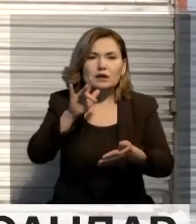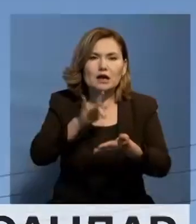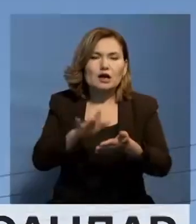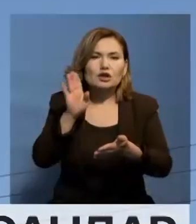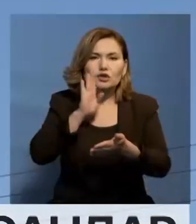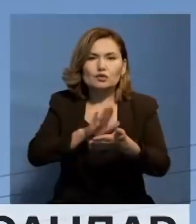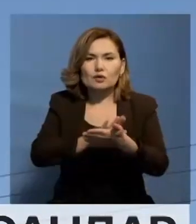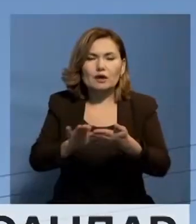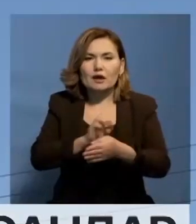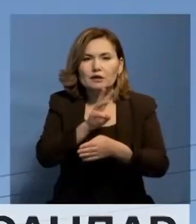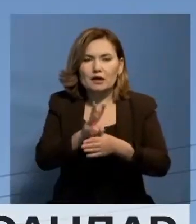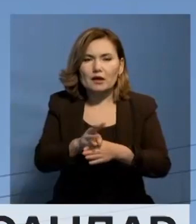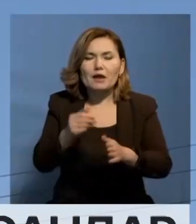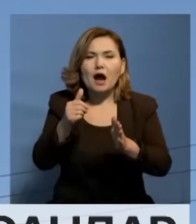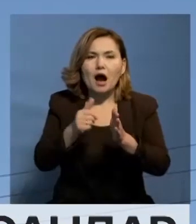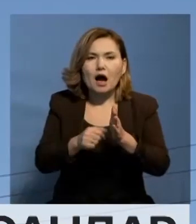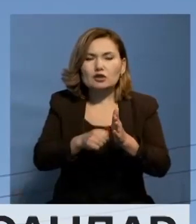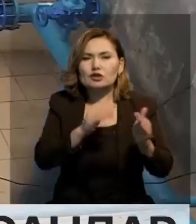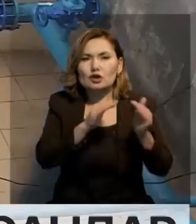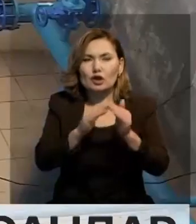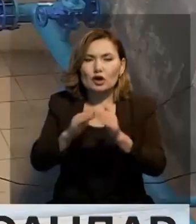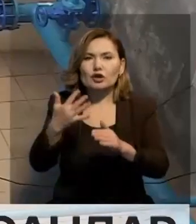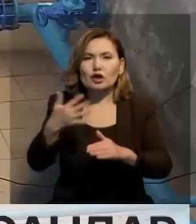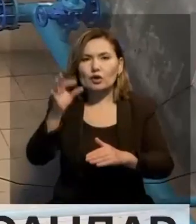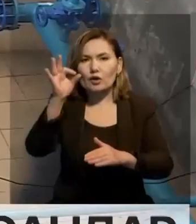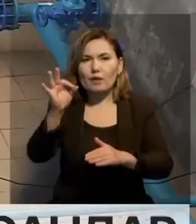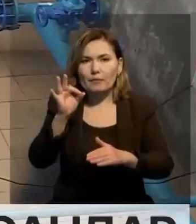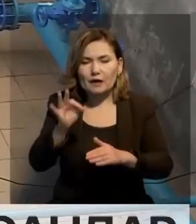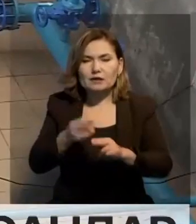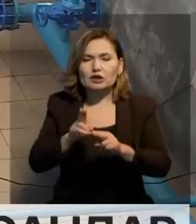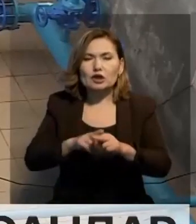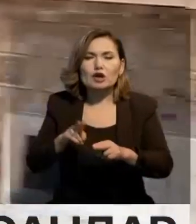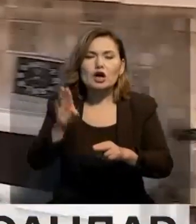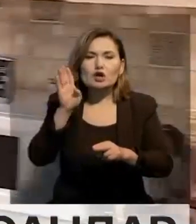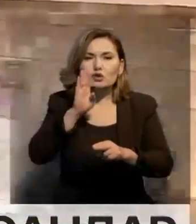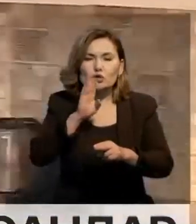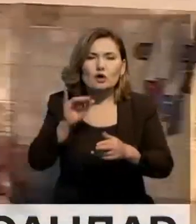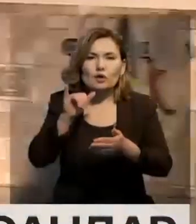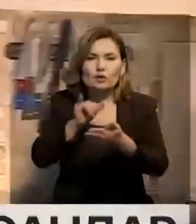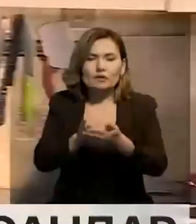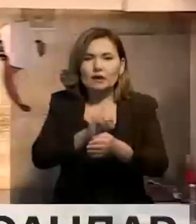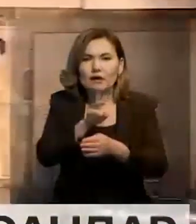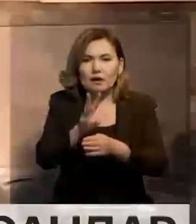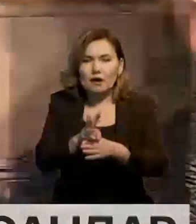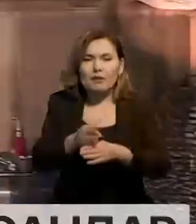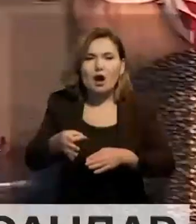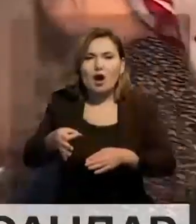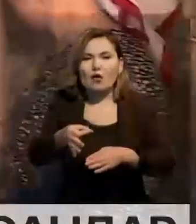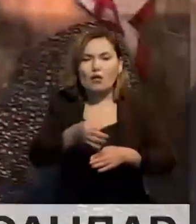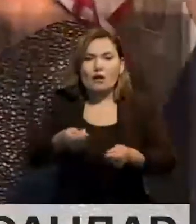желісі тартылды. Мұндағы 600 абоненттің тең жартысына су құбыры ішке кіргізілген. Өңір басшысы өзі үйлерге кіріп оған көз